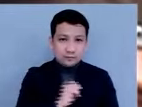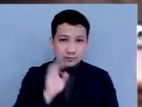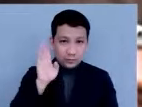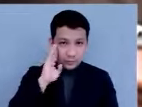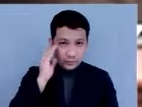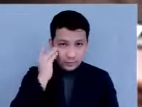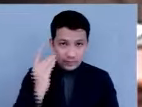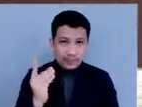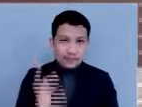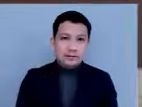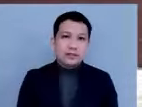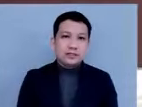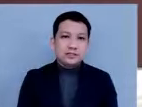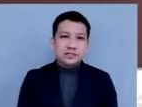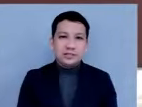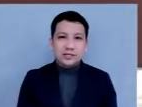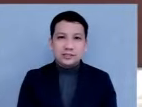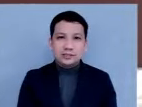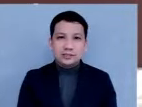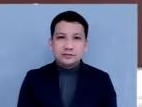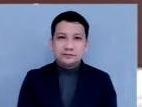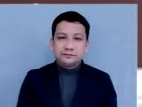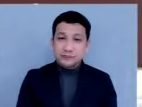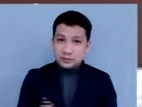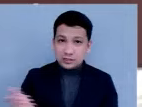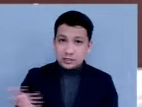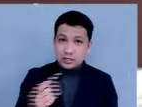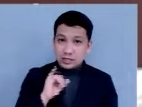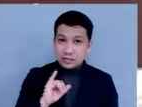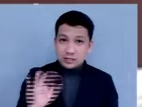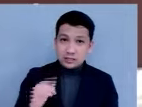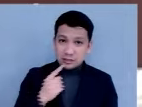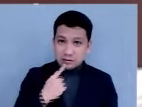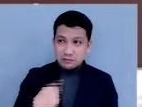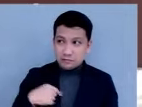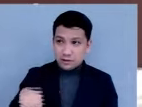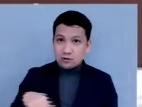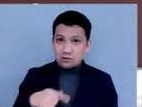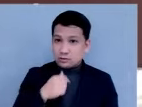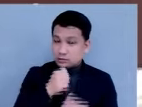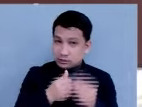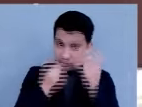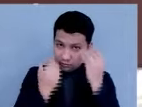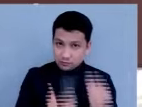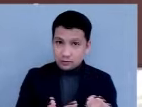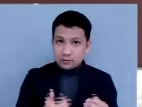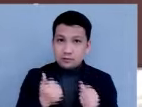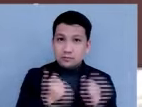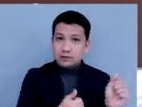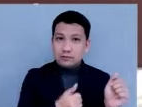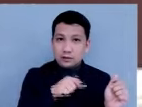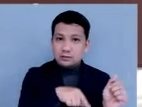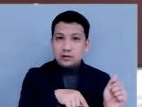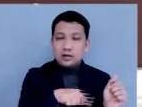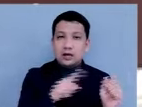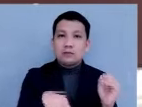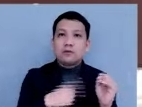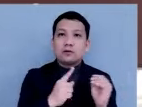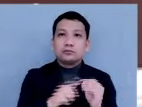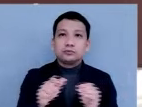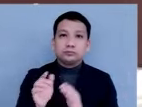Rosa. Kapag hindi raw ako sumunod sa